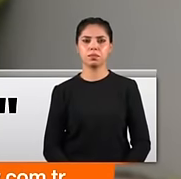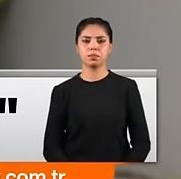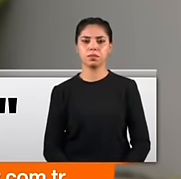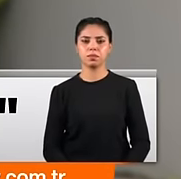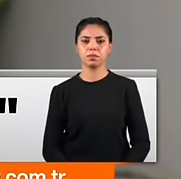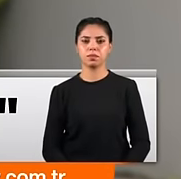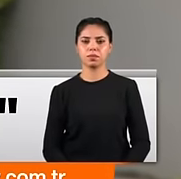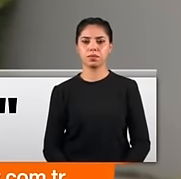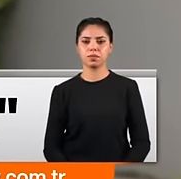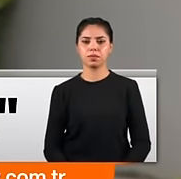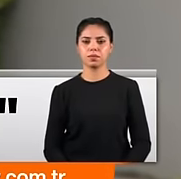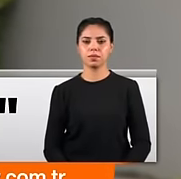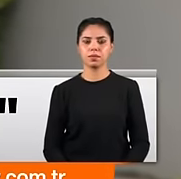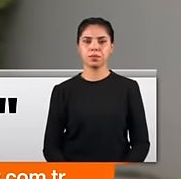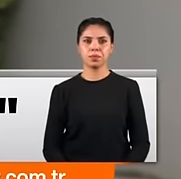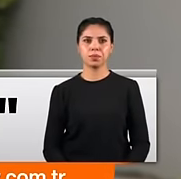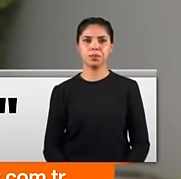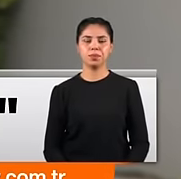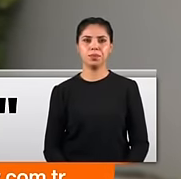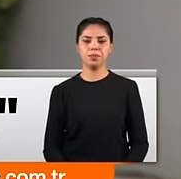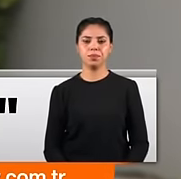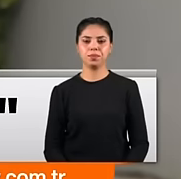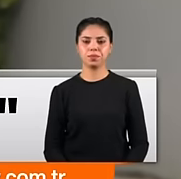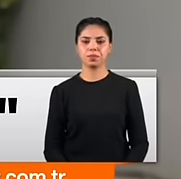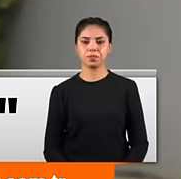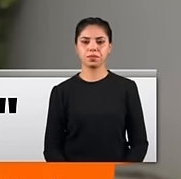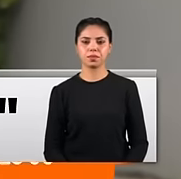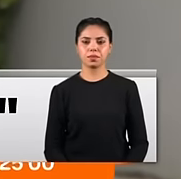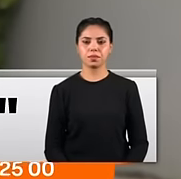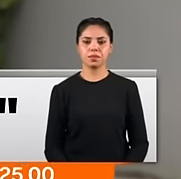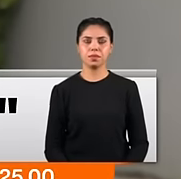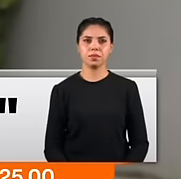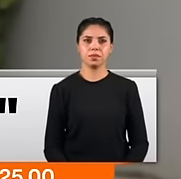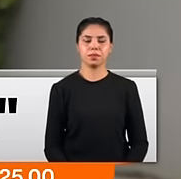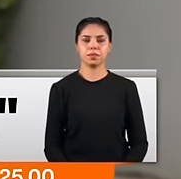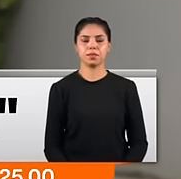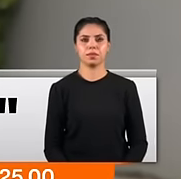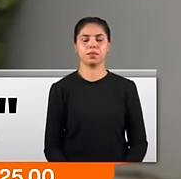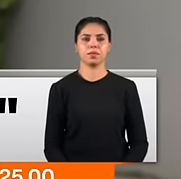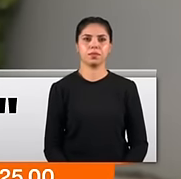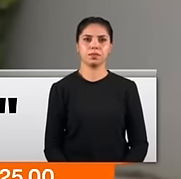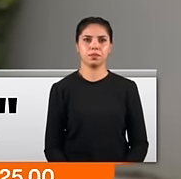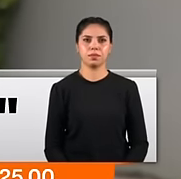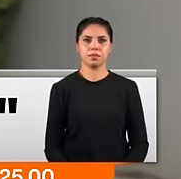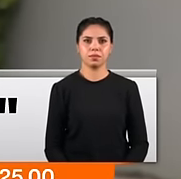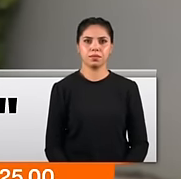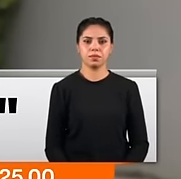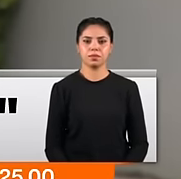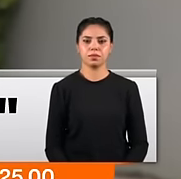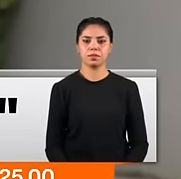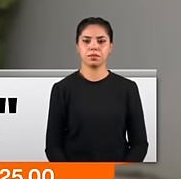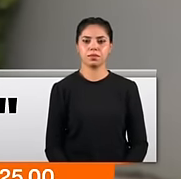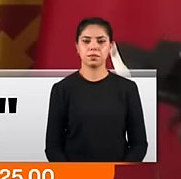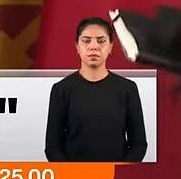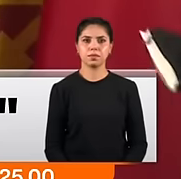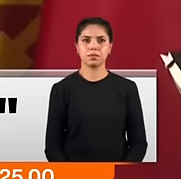insanlık suçu var. Elimiz kolumuz bağlı duramayız. Bizler de elimizden geleni yapmaya yine aynı şekilde